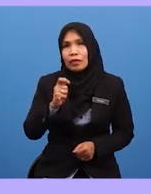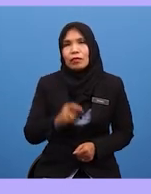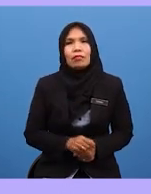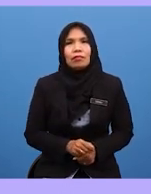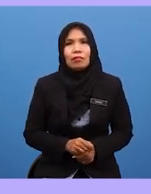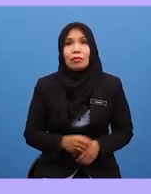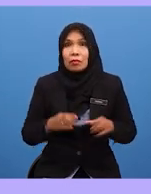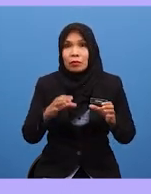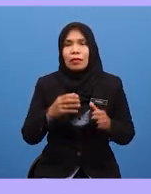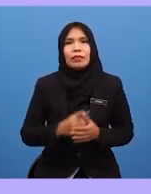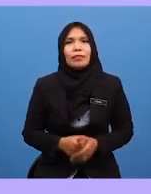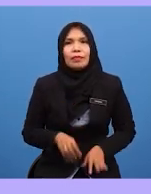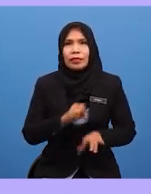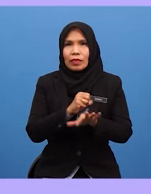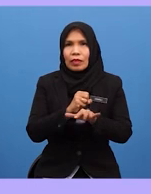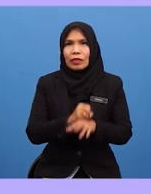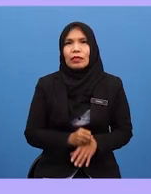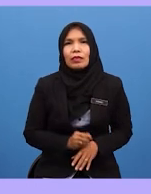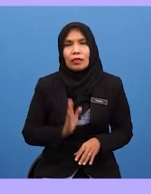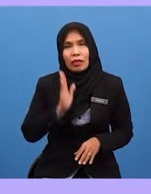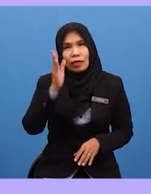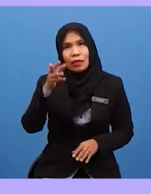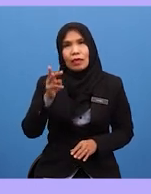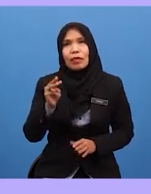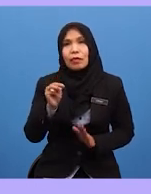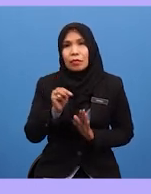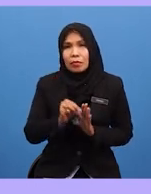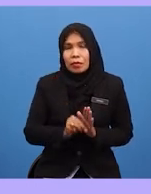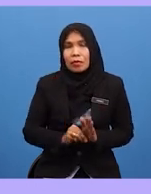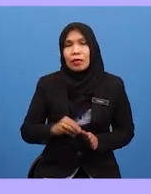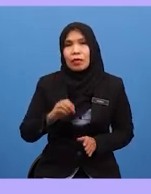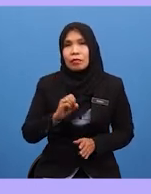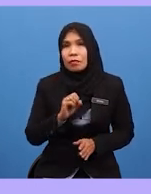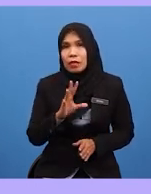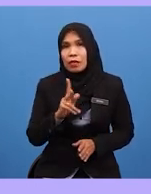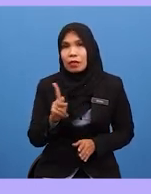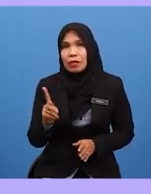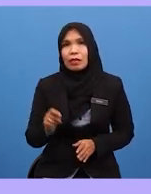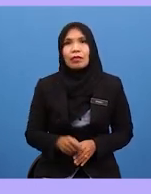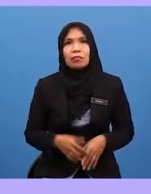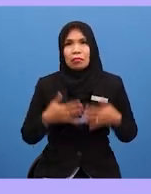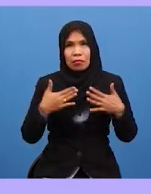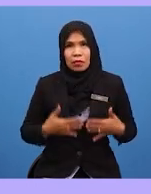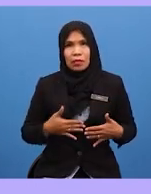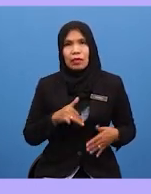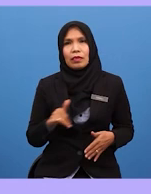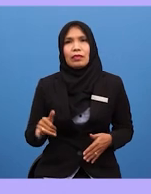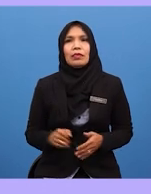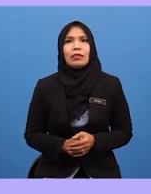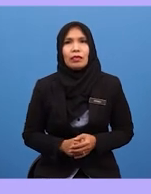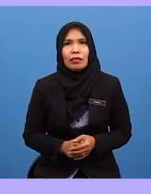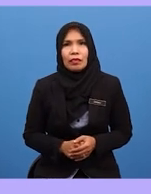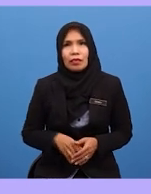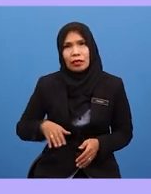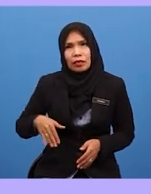Serangga tersebut akan mengembangkan badannya sekali lagi sebelum rangka